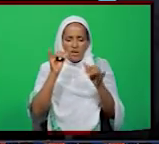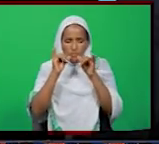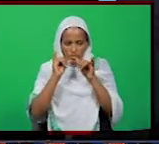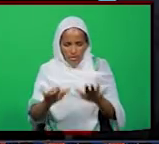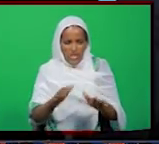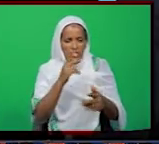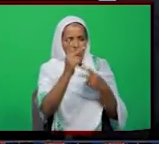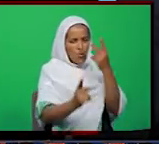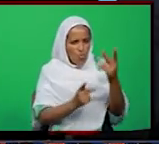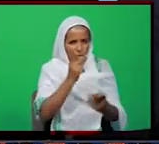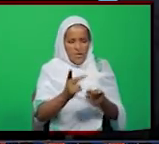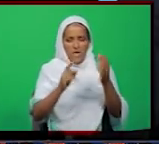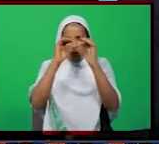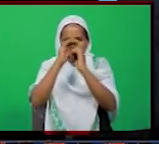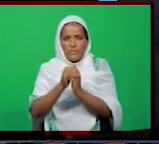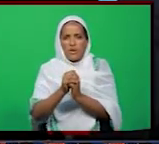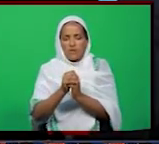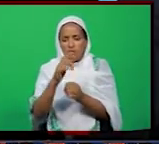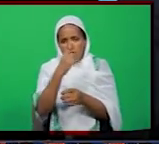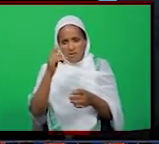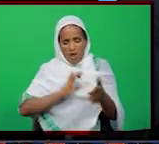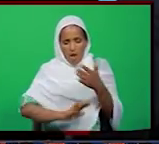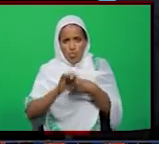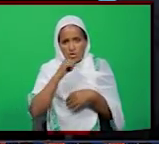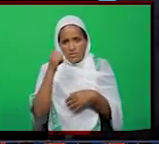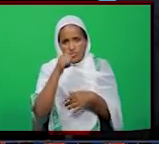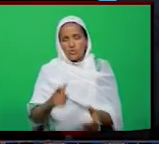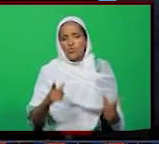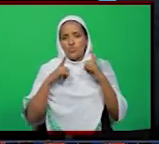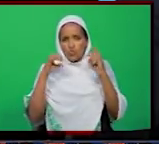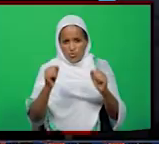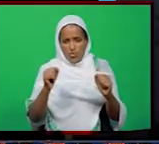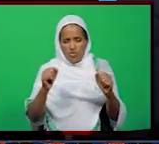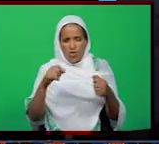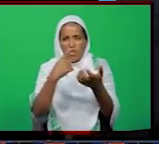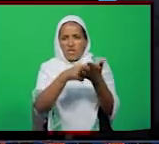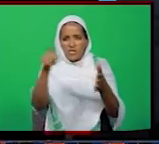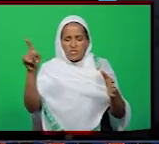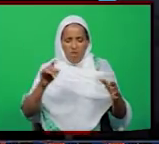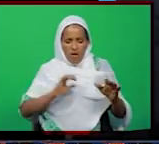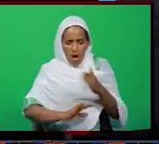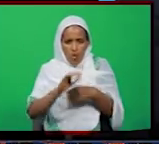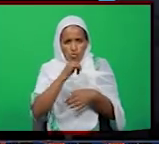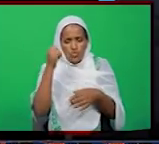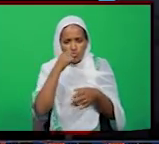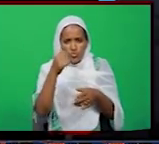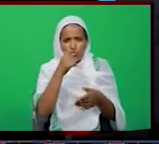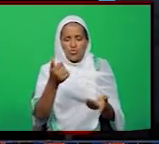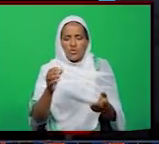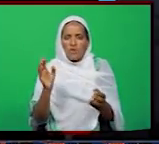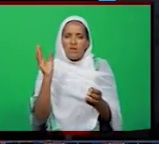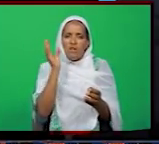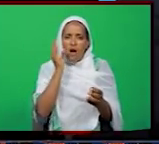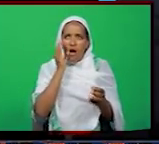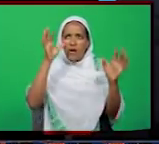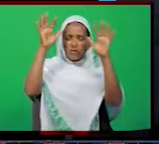በበረከት የጎበኝ አምላክ መሐን ሴቶች ሊኖሩ ይችላሉ በሰፈሩ። እነዚያ መሐን ሴቶች ለሐና